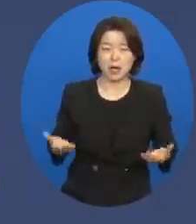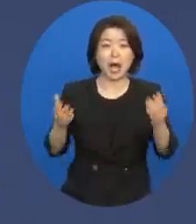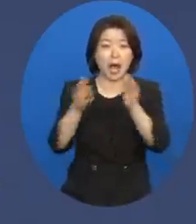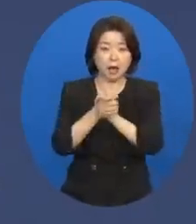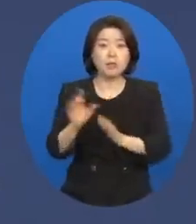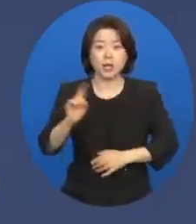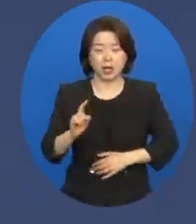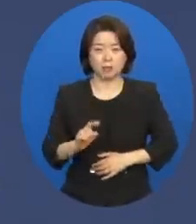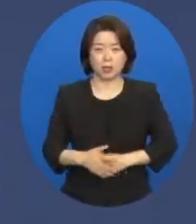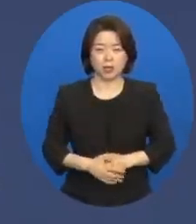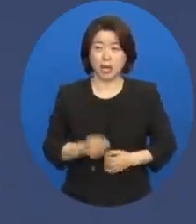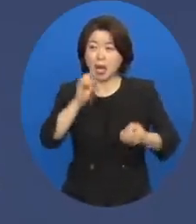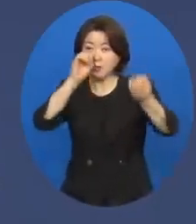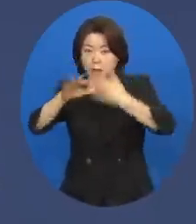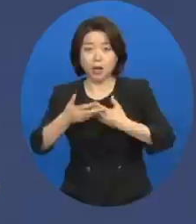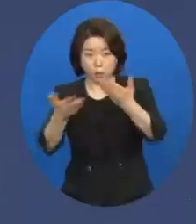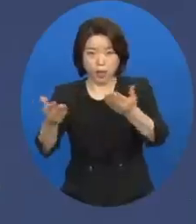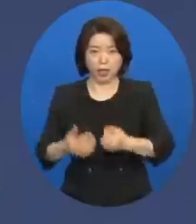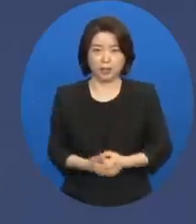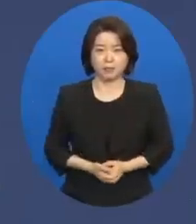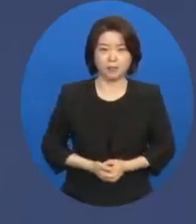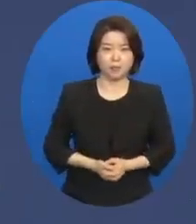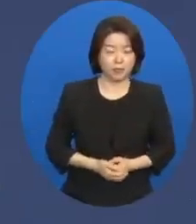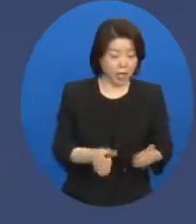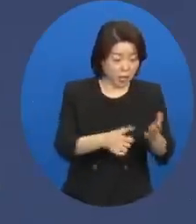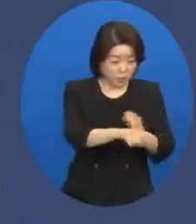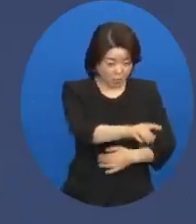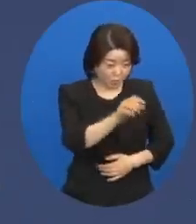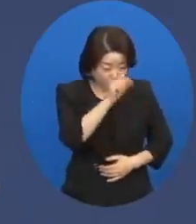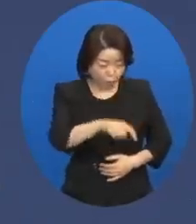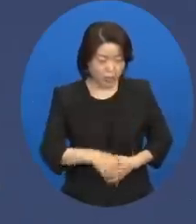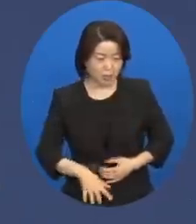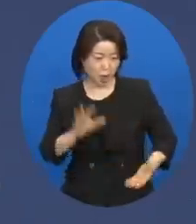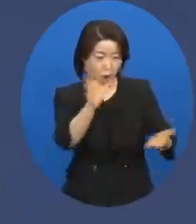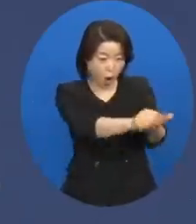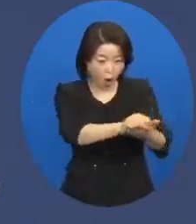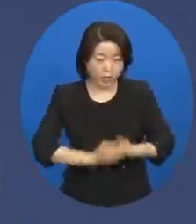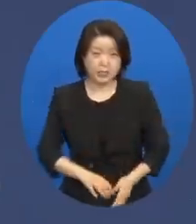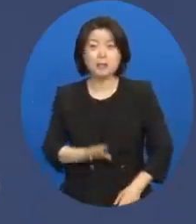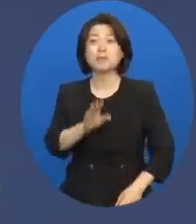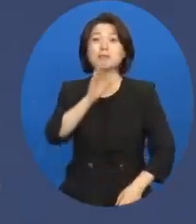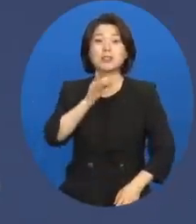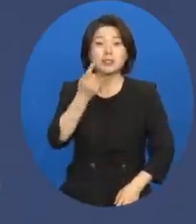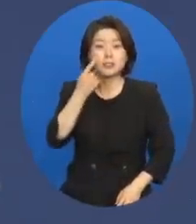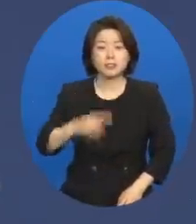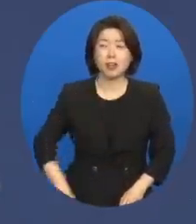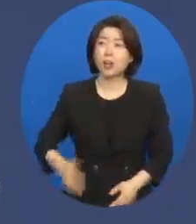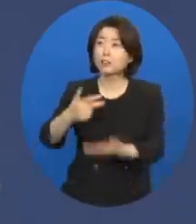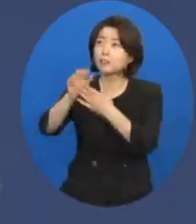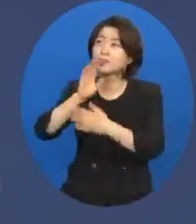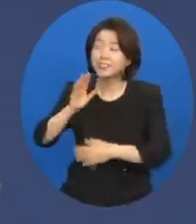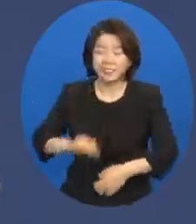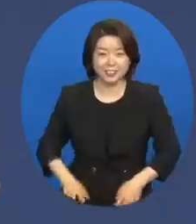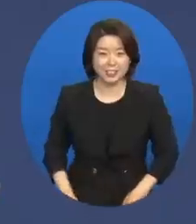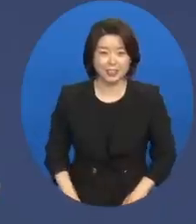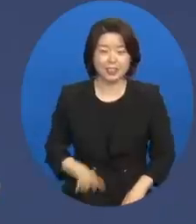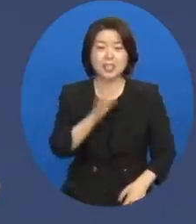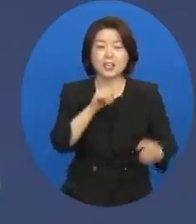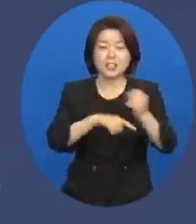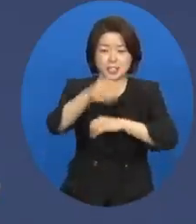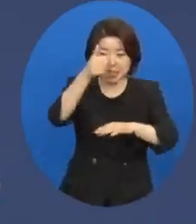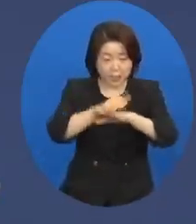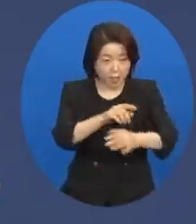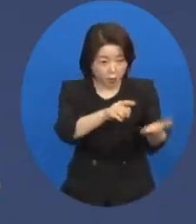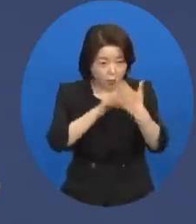때는 어떤 아멘을 일단 해놓고, 아니 물건 딱 좋은 거 있으면 얼른 잡아놓고 보는 거예요. 주여, 진리의 결론이 딱